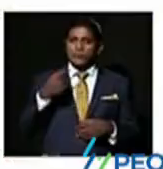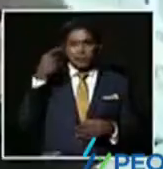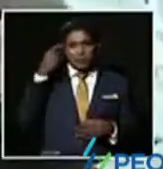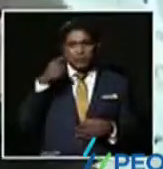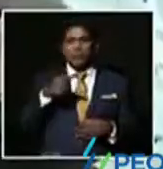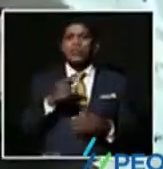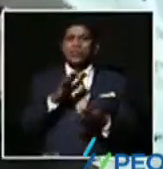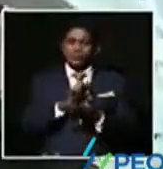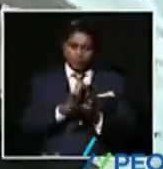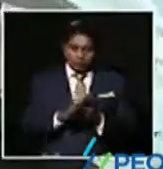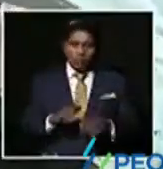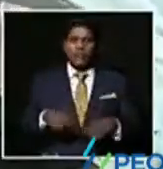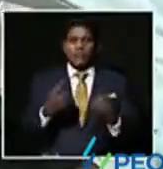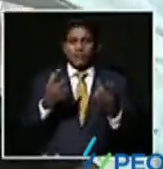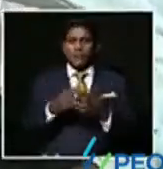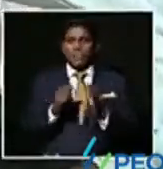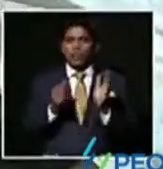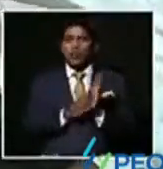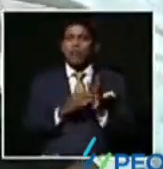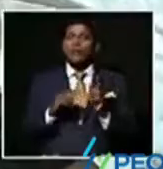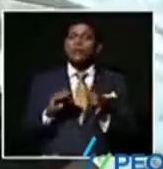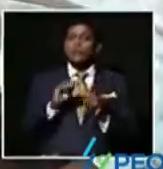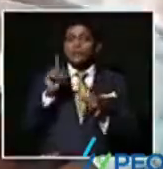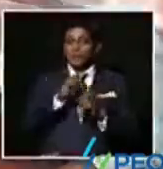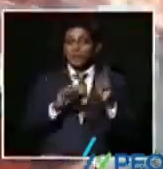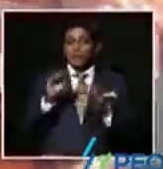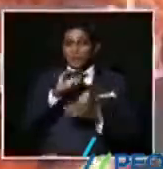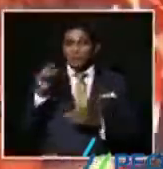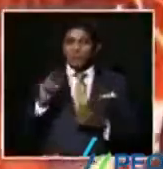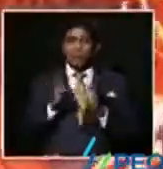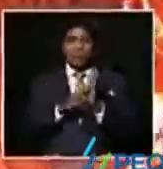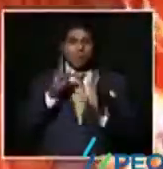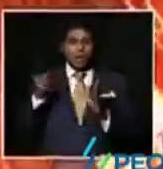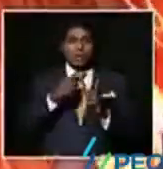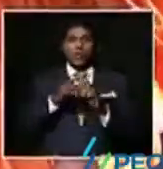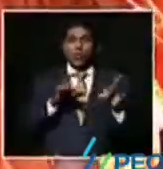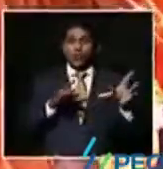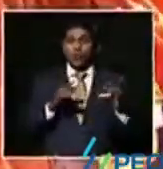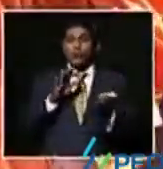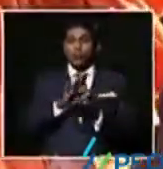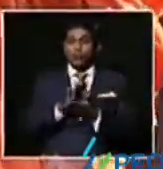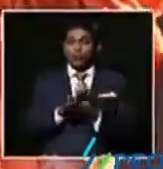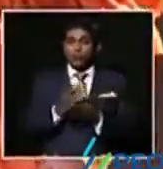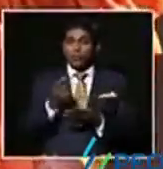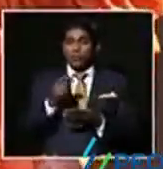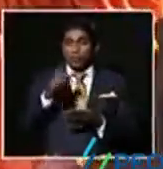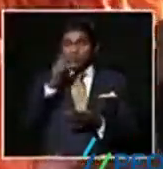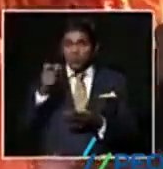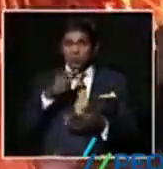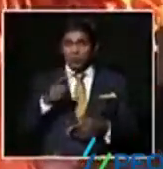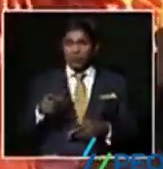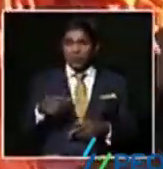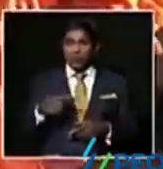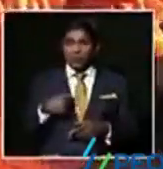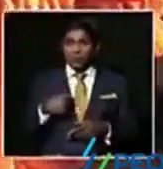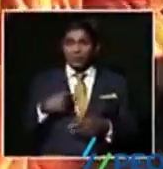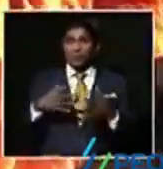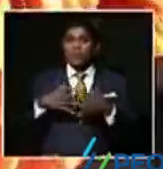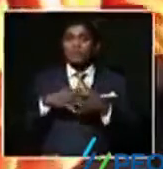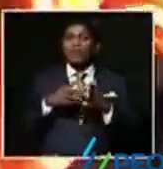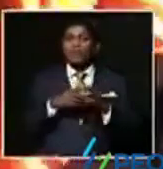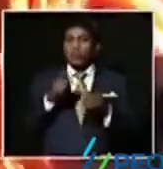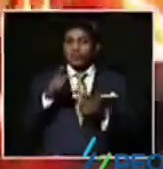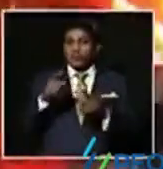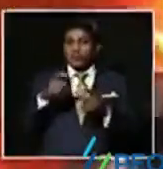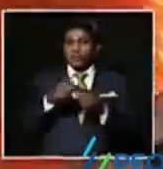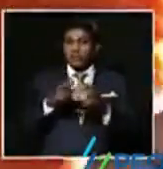කරනවා. මෙම කමිටු රැස්වීමෙන් පසු ජාතික පොසොන් උත්සවයට ප්‍රතිපාදන සපයා ගැනීමට ආචාර්ය පූජ්‍ය වලව හැඟුණු වැවේ